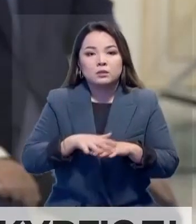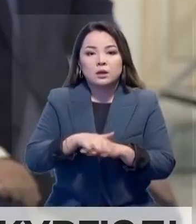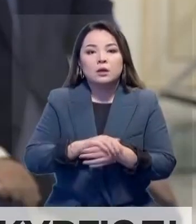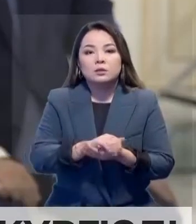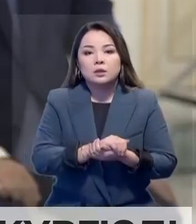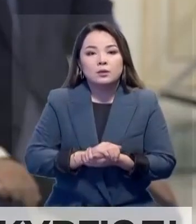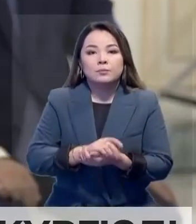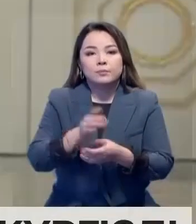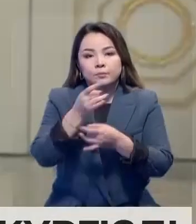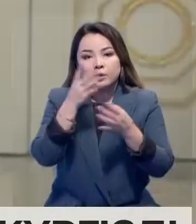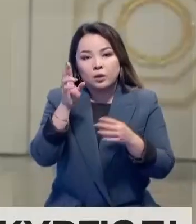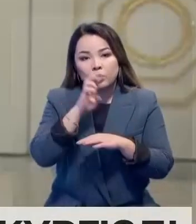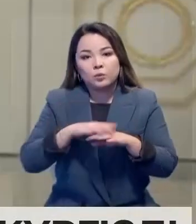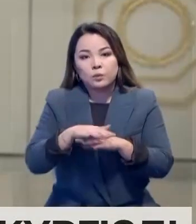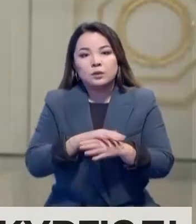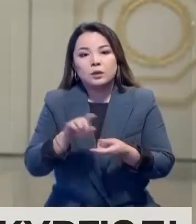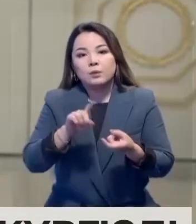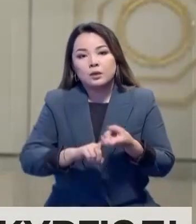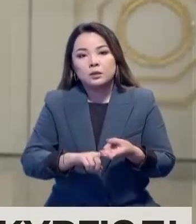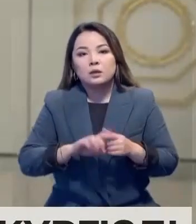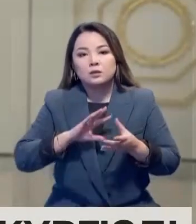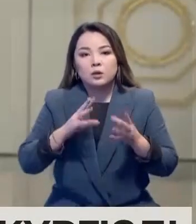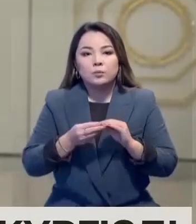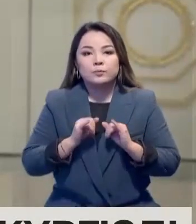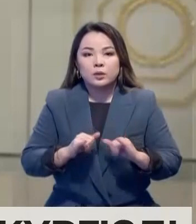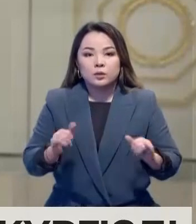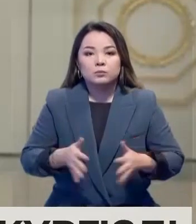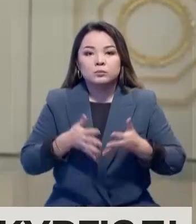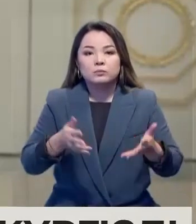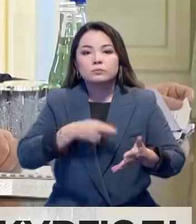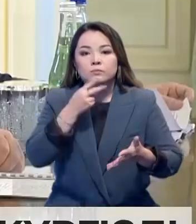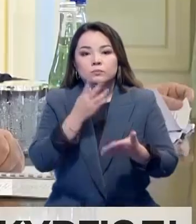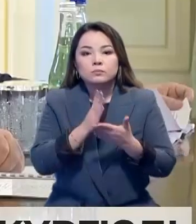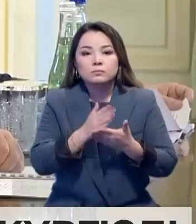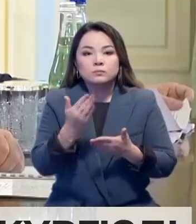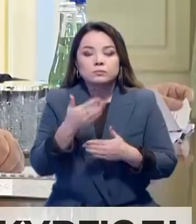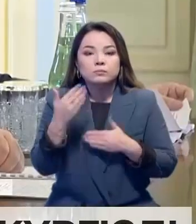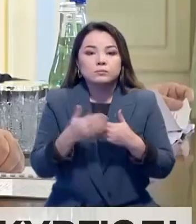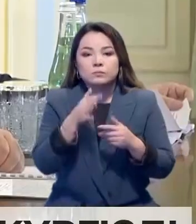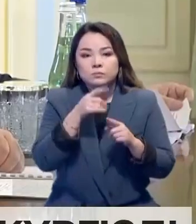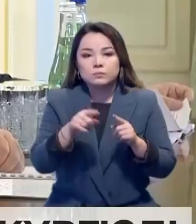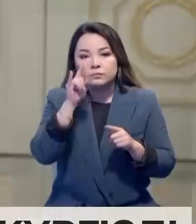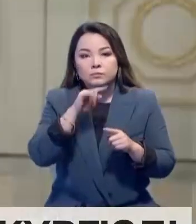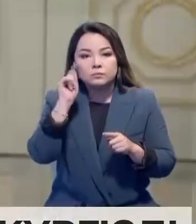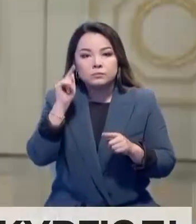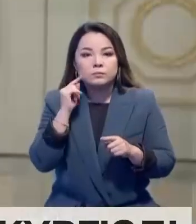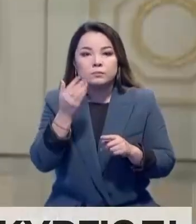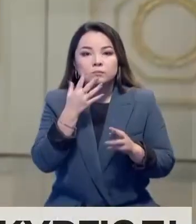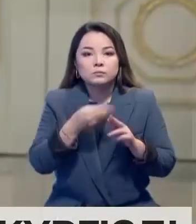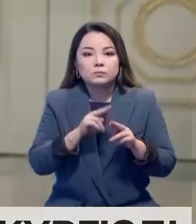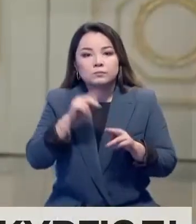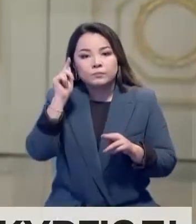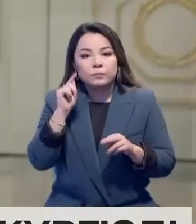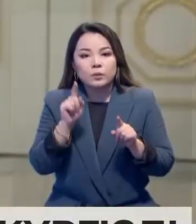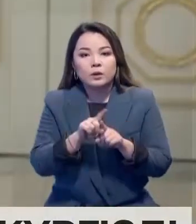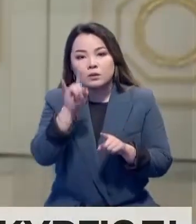арасындағы мәдени-гуманитарлық байланыстарды одан әрі нығайтуға да баса мән берілді. Жоғарыда Қазақстанда Әзірбайжанның, ал